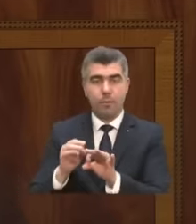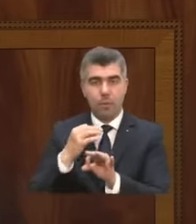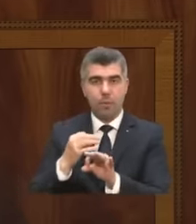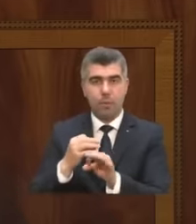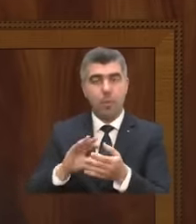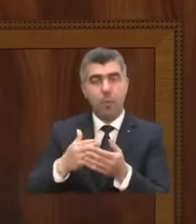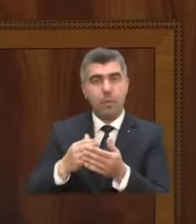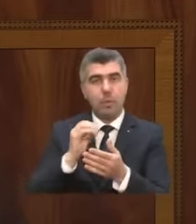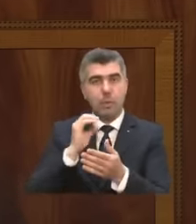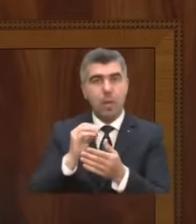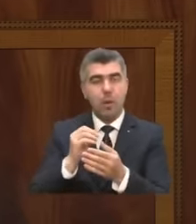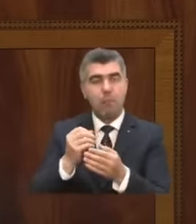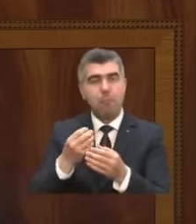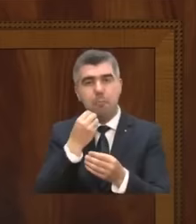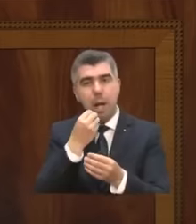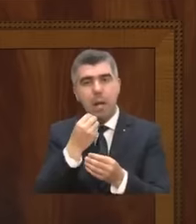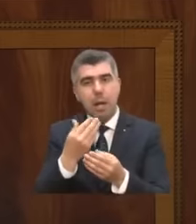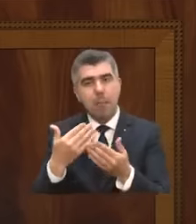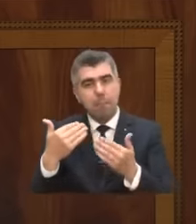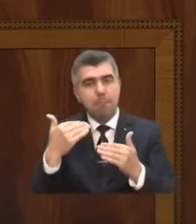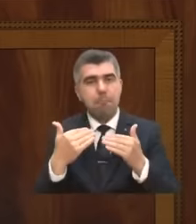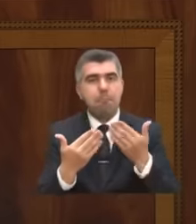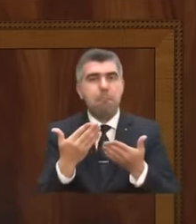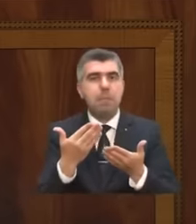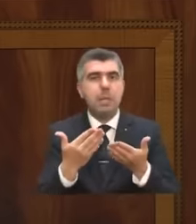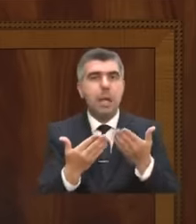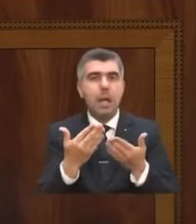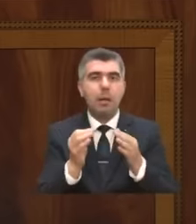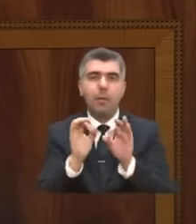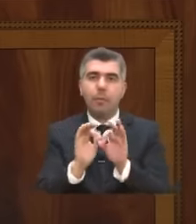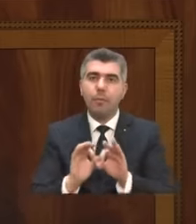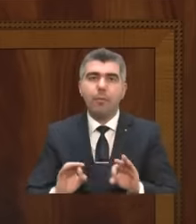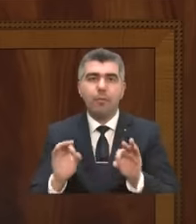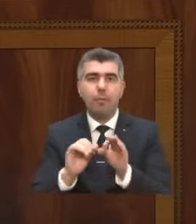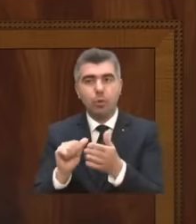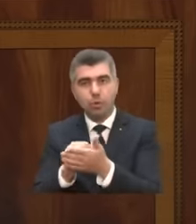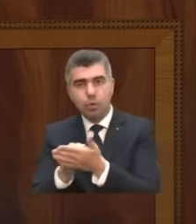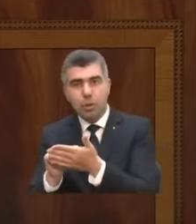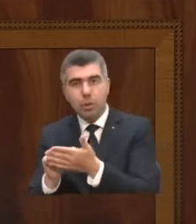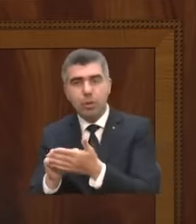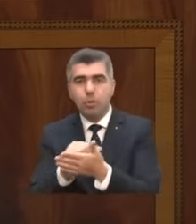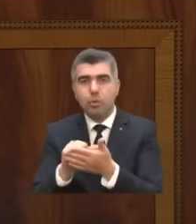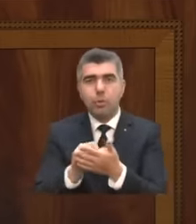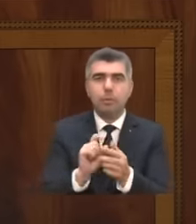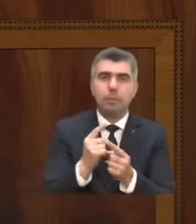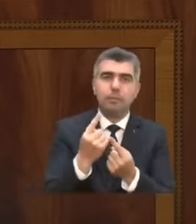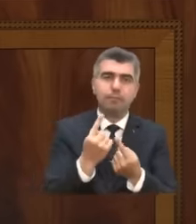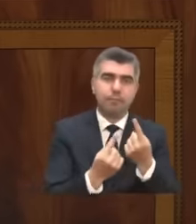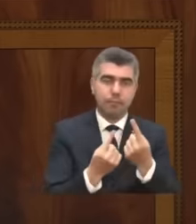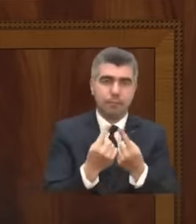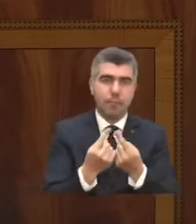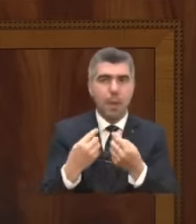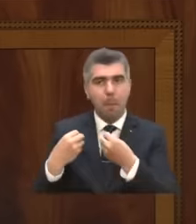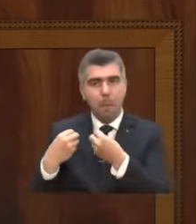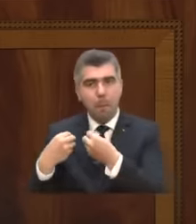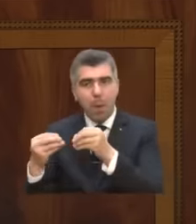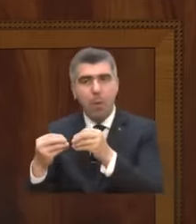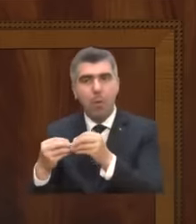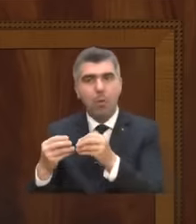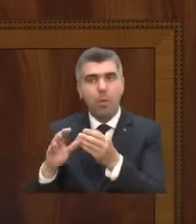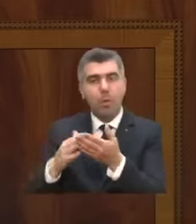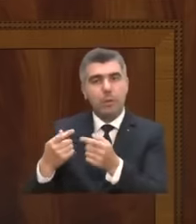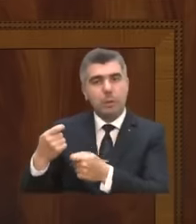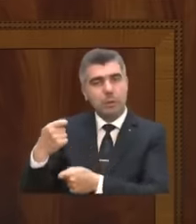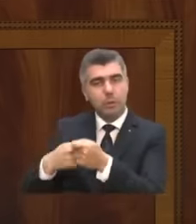والاكله المتوازنه ولات خارج الاستطاعه ديالو، ولا خاصو الا شرى هذه ما يشريش هذه. تقولنا طبعا التصدير والانتاجيه هذا جواب اكيد هادشي